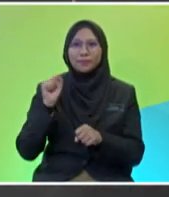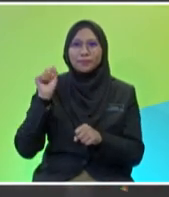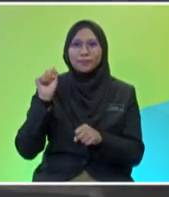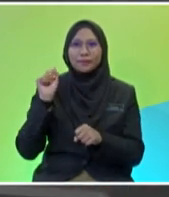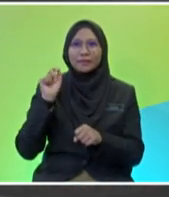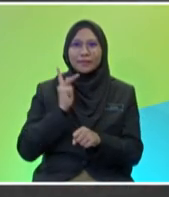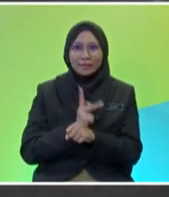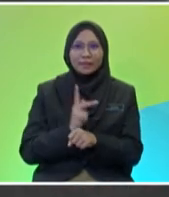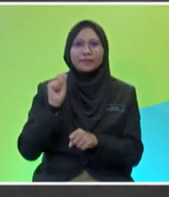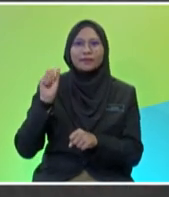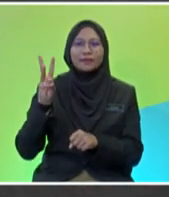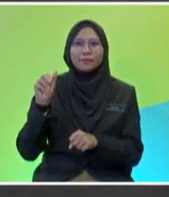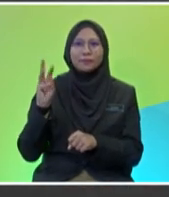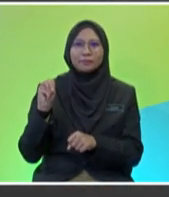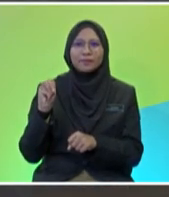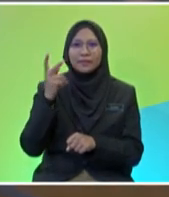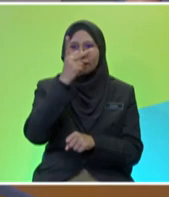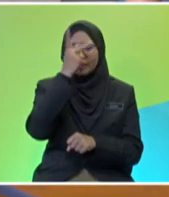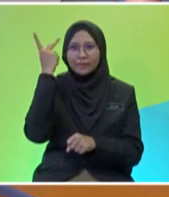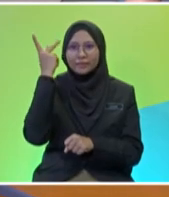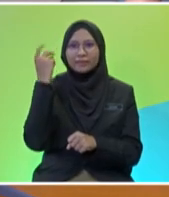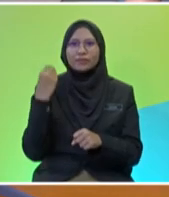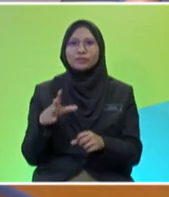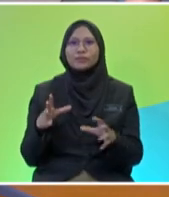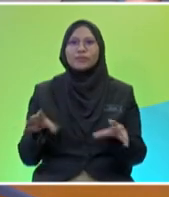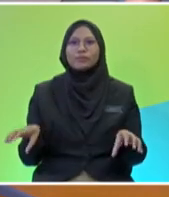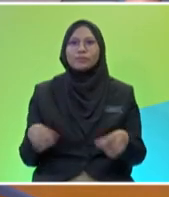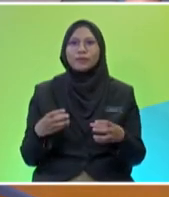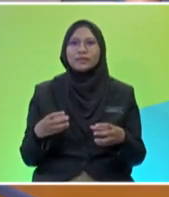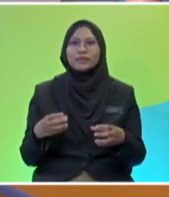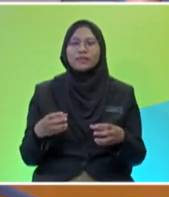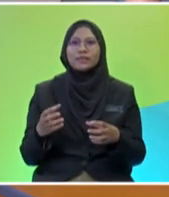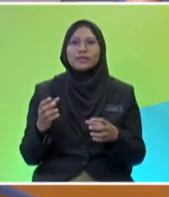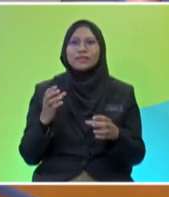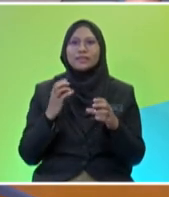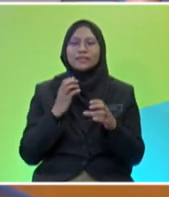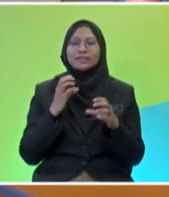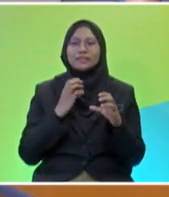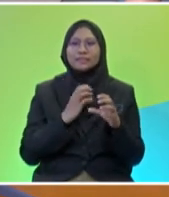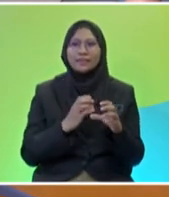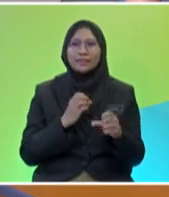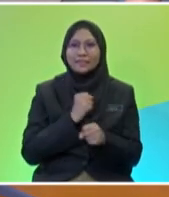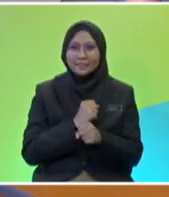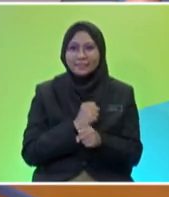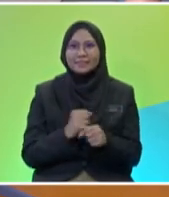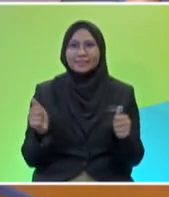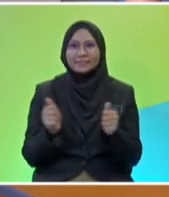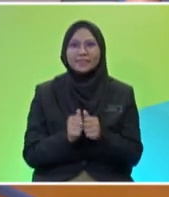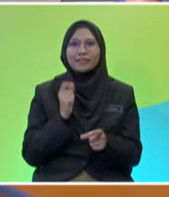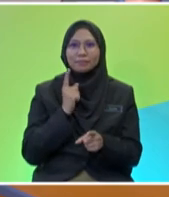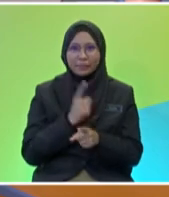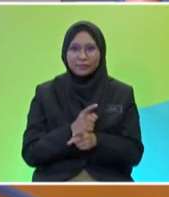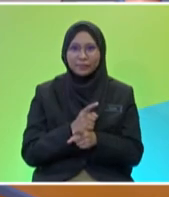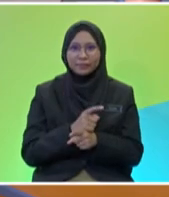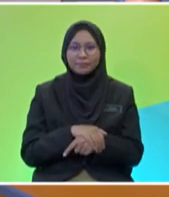penghargaan atas usul yang dijalankan Oke berikut mengucapkan terima kasih itu itu adalah satu penghargaan sebenarnya Oke diberikan kepada